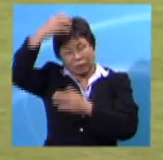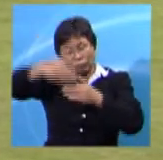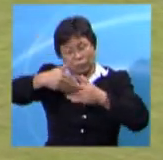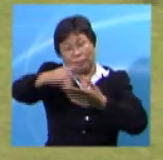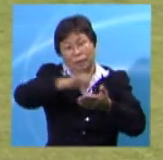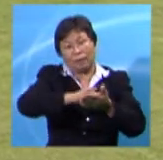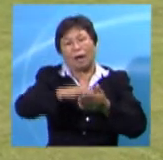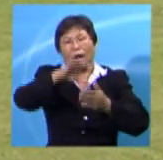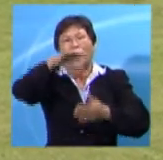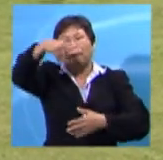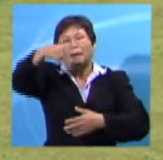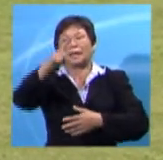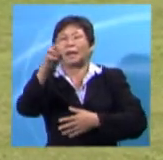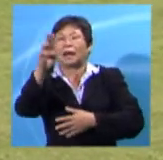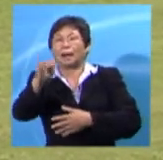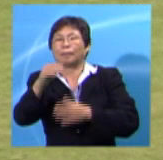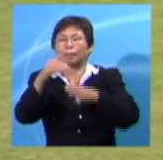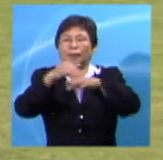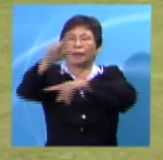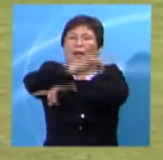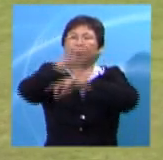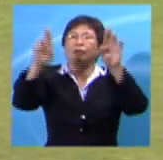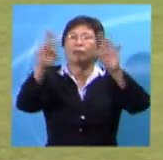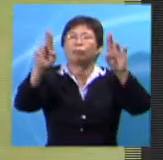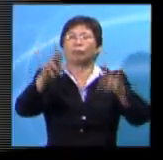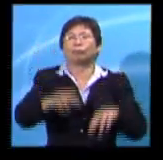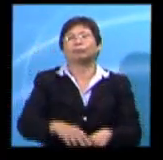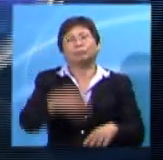adalah polis diraja Malaysia Rabu